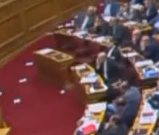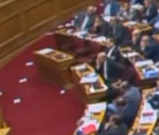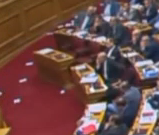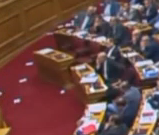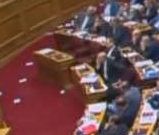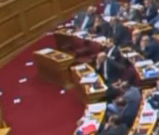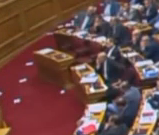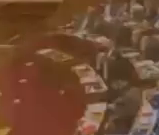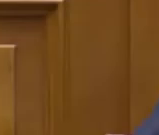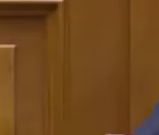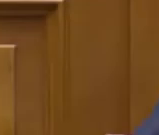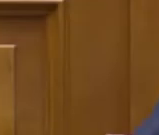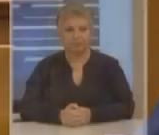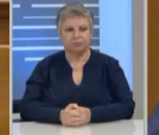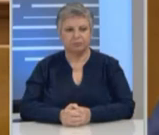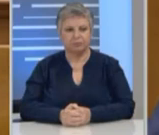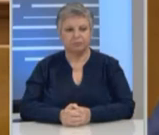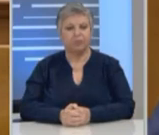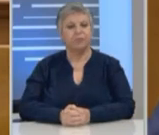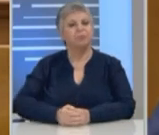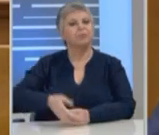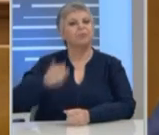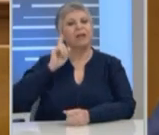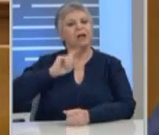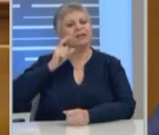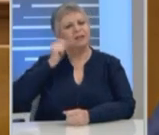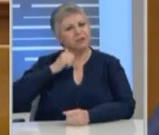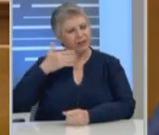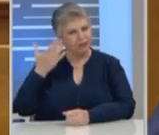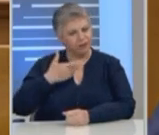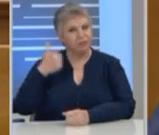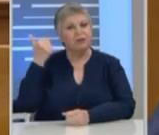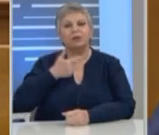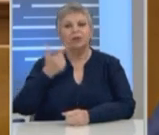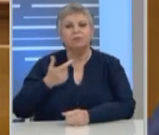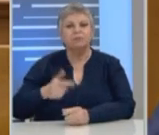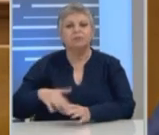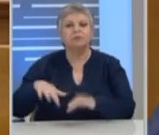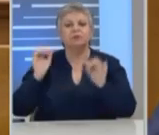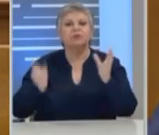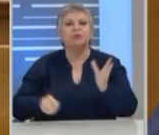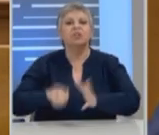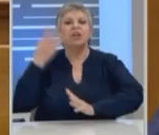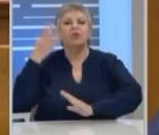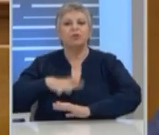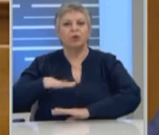μπαίνουμε σε ένα νέο πεδίο. Και αυτό το νέο πεδίο απαιτεί πολιτικό